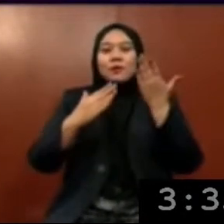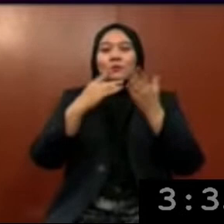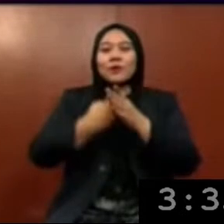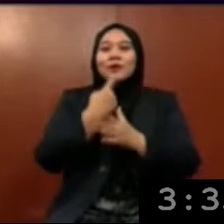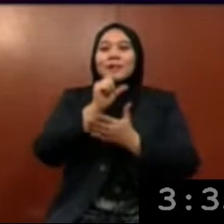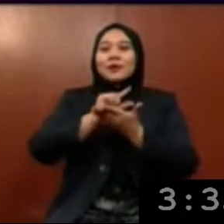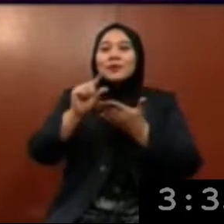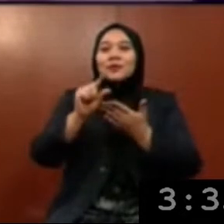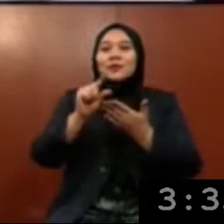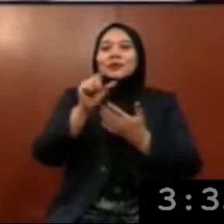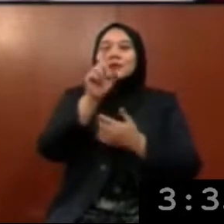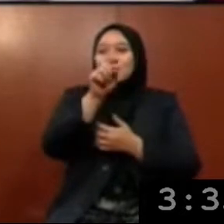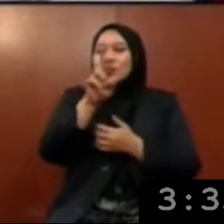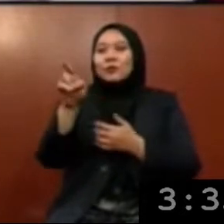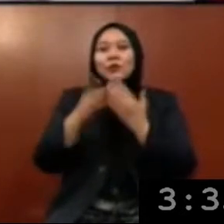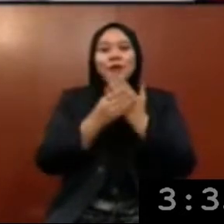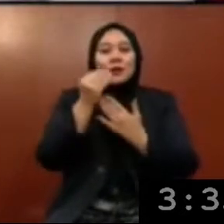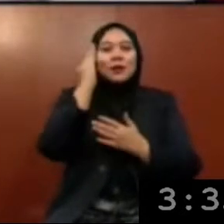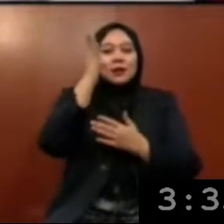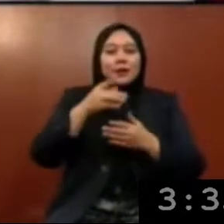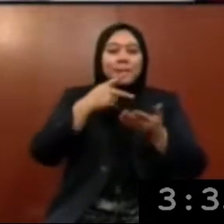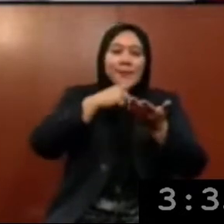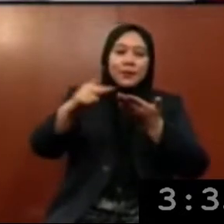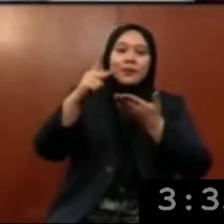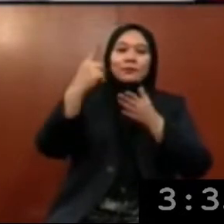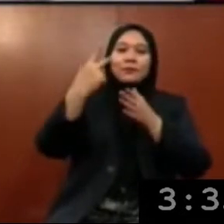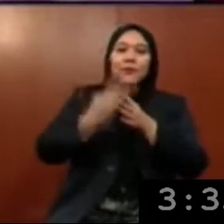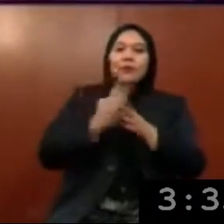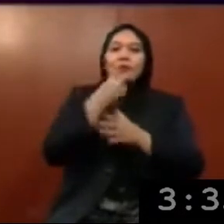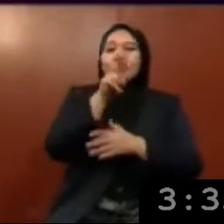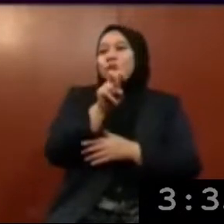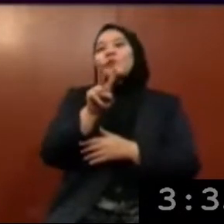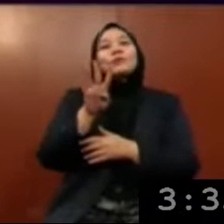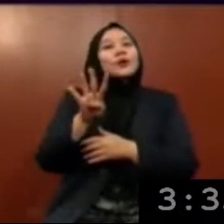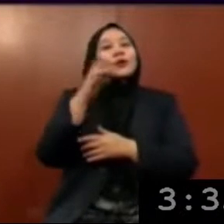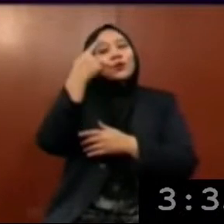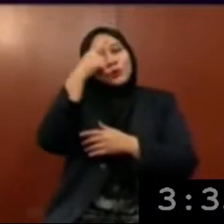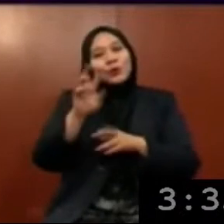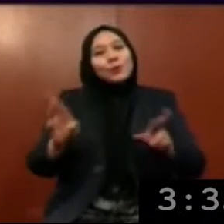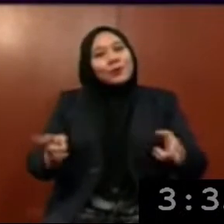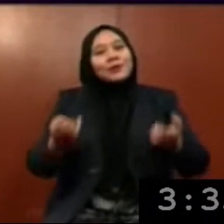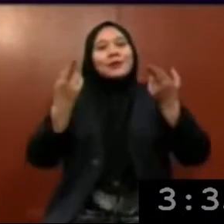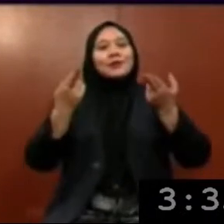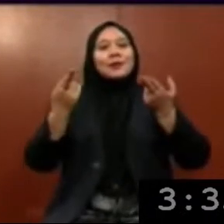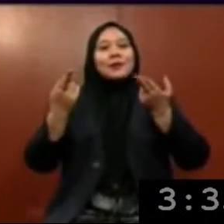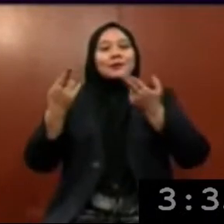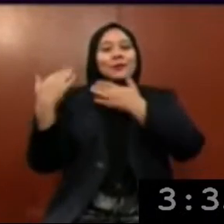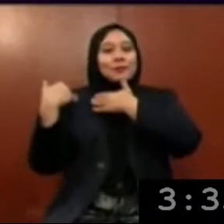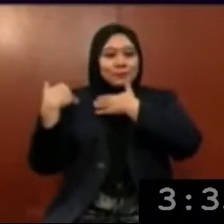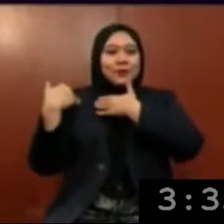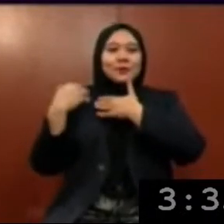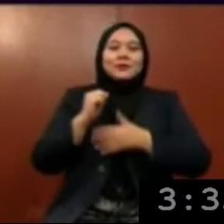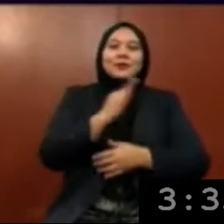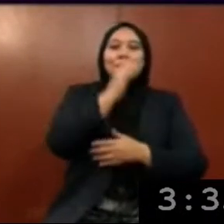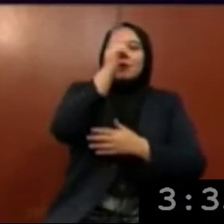minimum 1000 yang akan dibayar pada bulan Februari 2024 bagi meringankan beban para penjawat awam